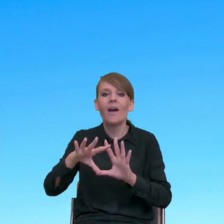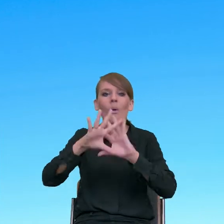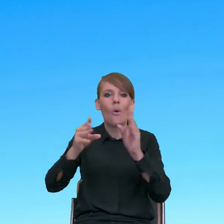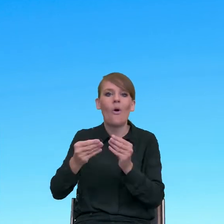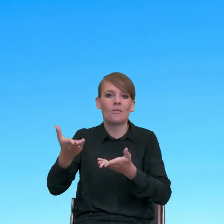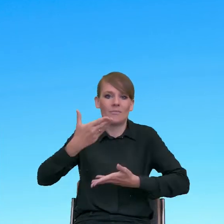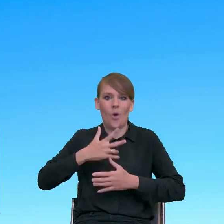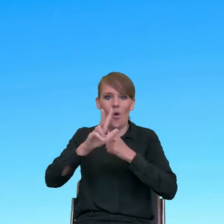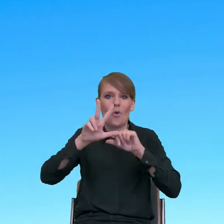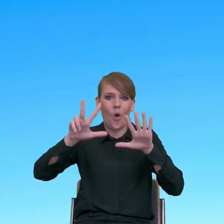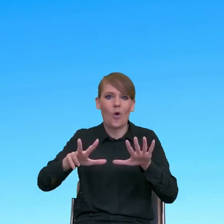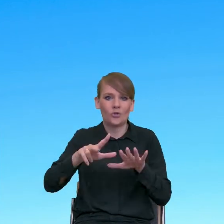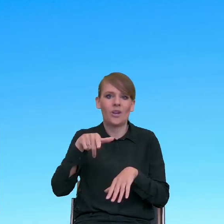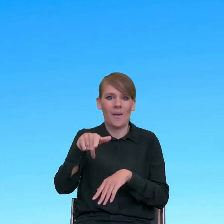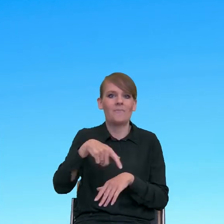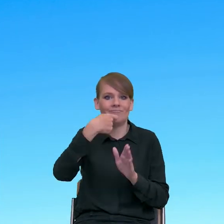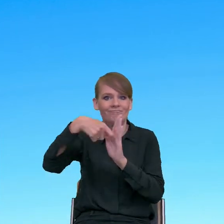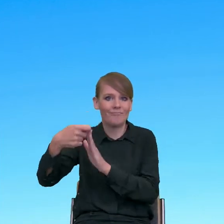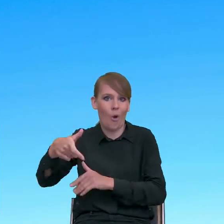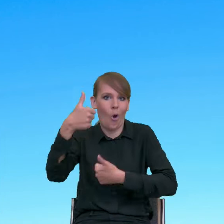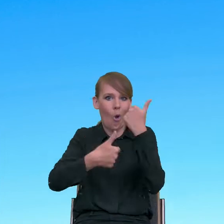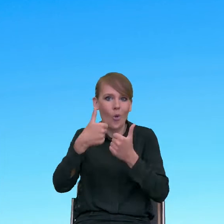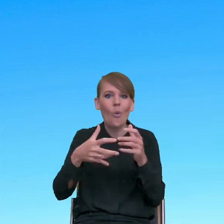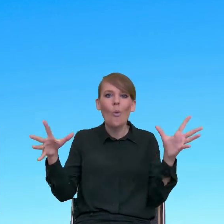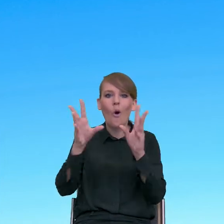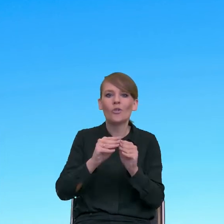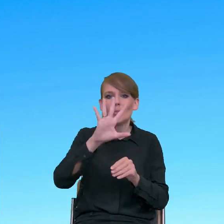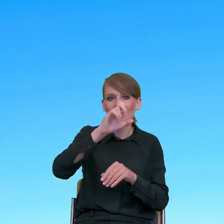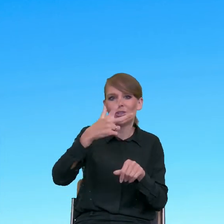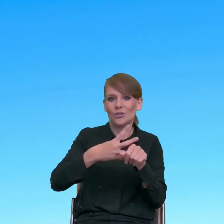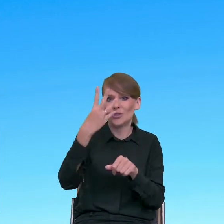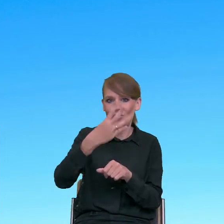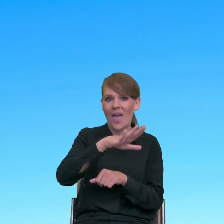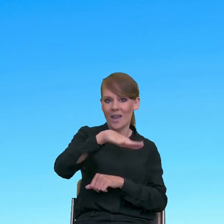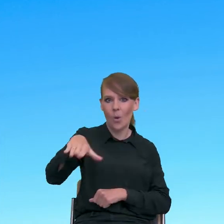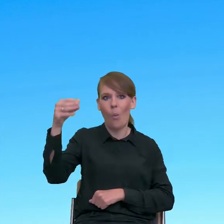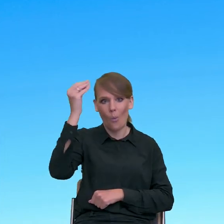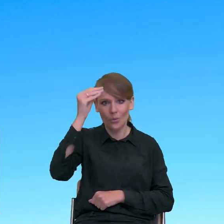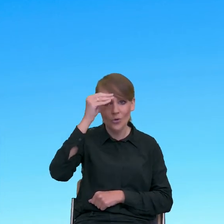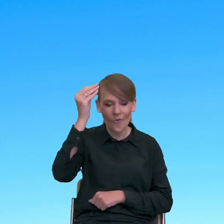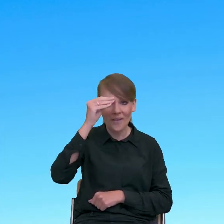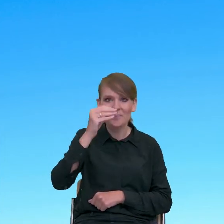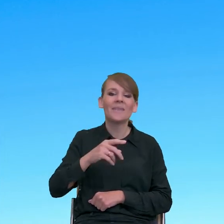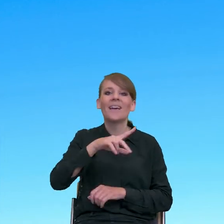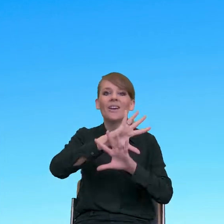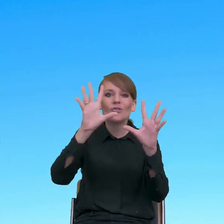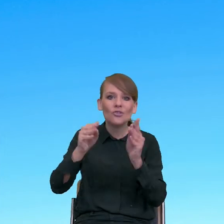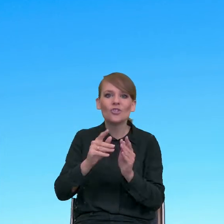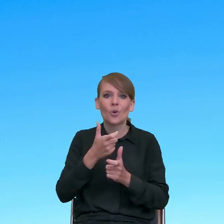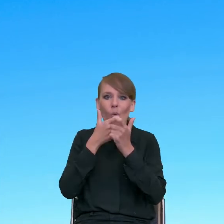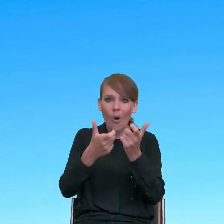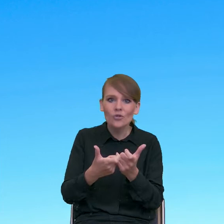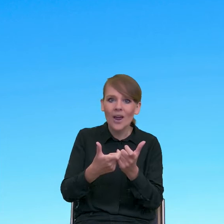prac konkursowych, nad którymi łącznie pracowało 534 uczniów. I kiedy już przyjęliśmy te wszystkie